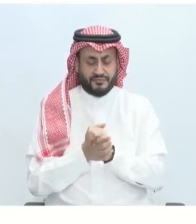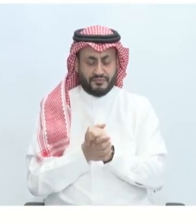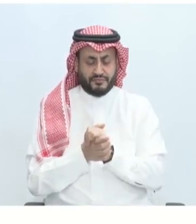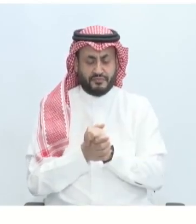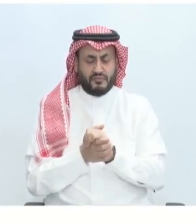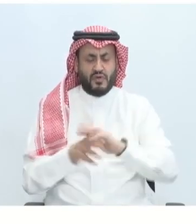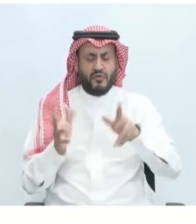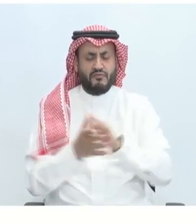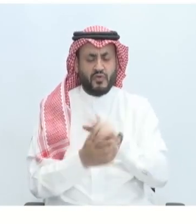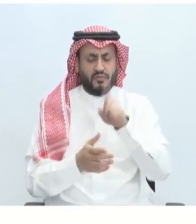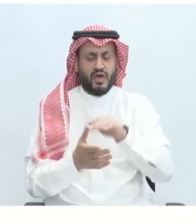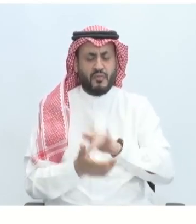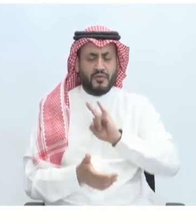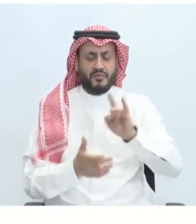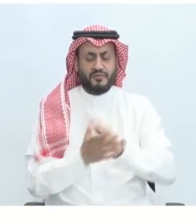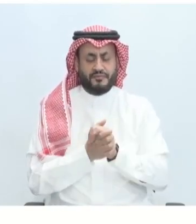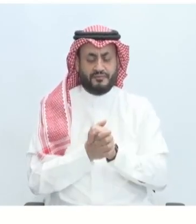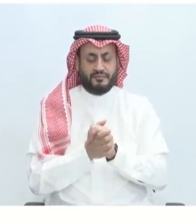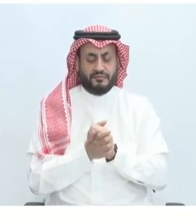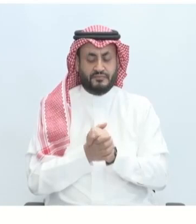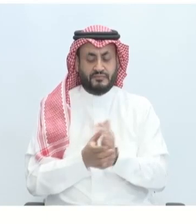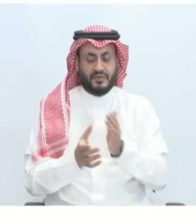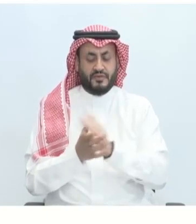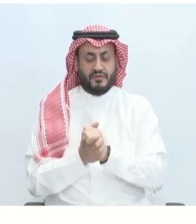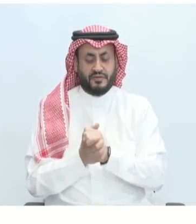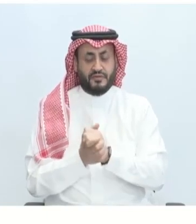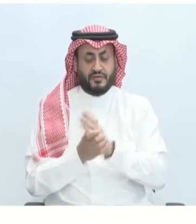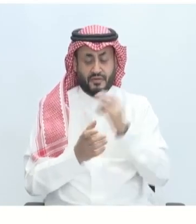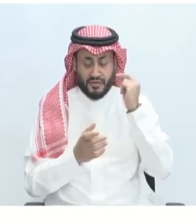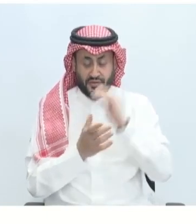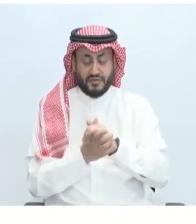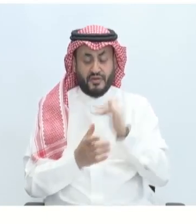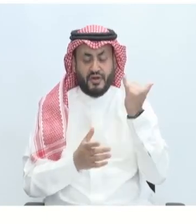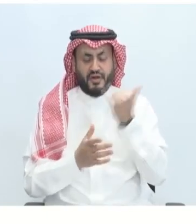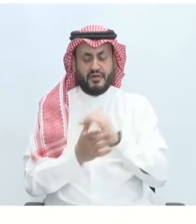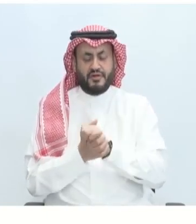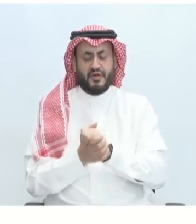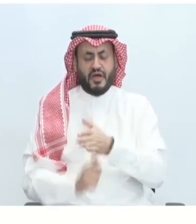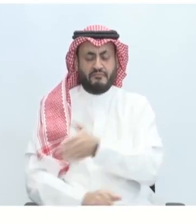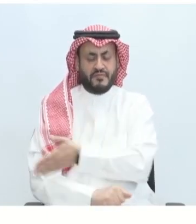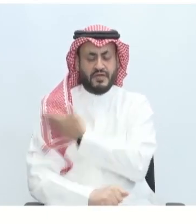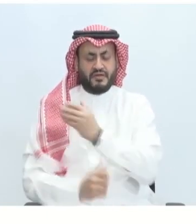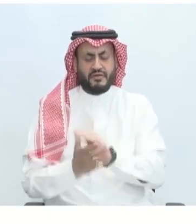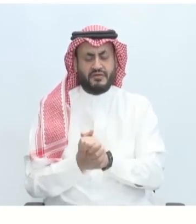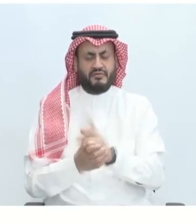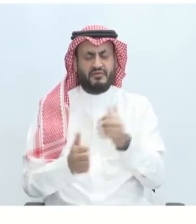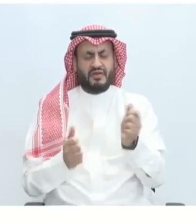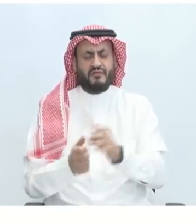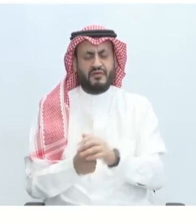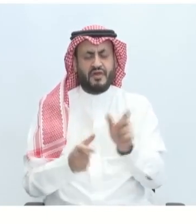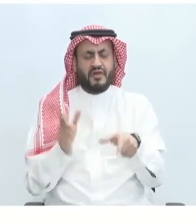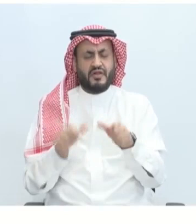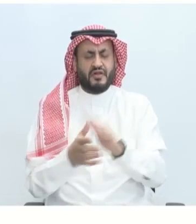سنطيعكم في كل امر ونهي وايضا قد ختمنا ذلك اننا استشعرنا اهميه العفو